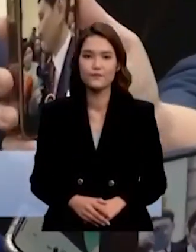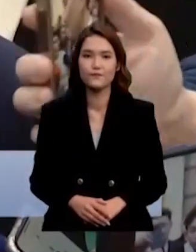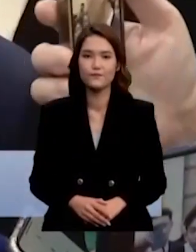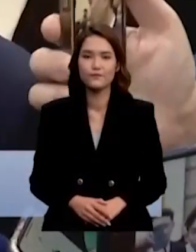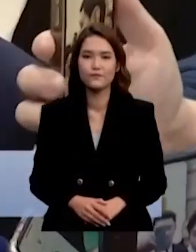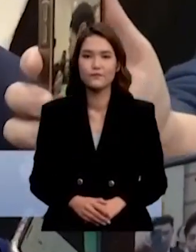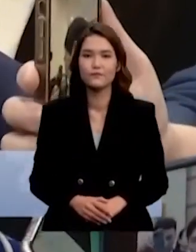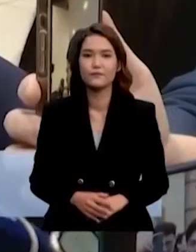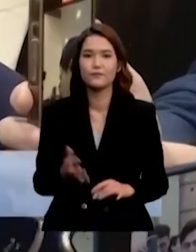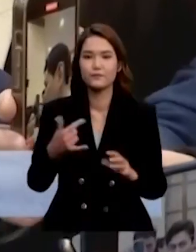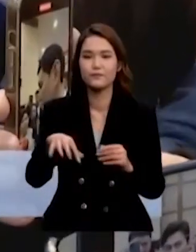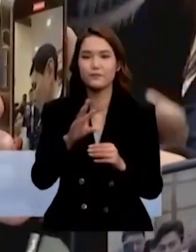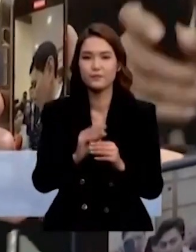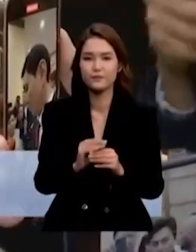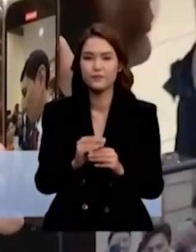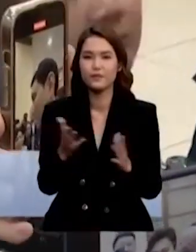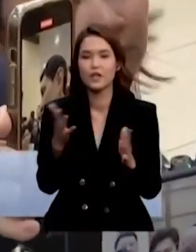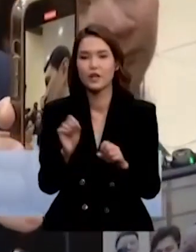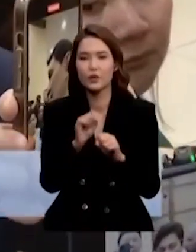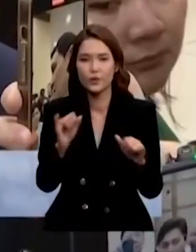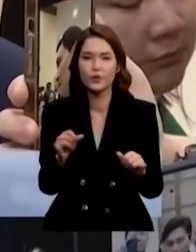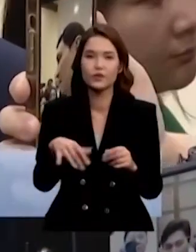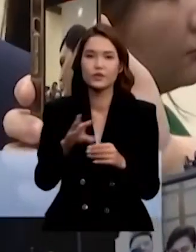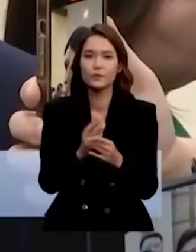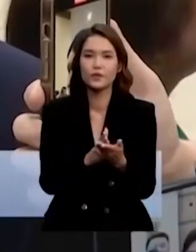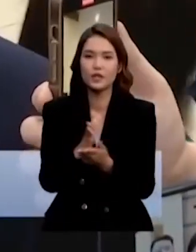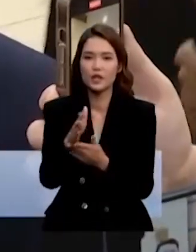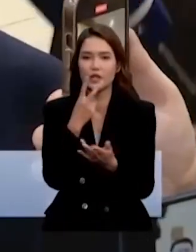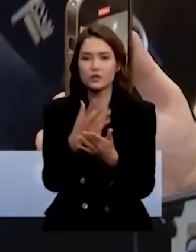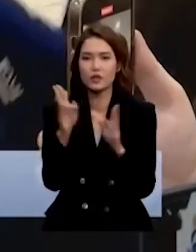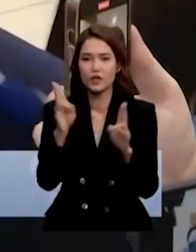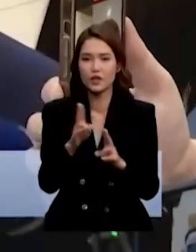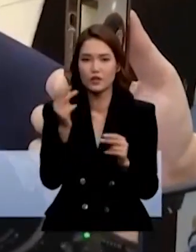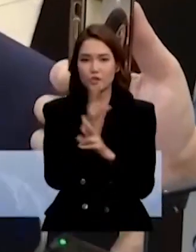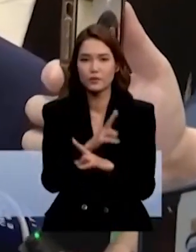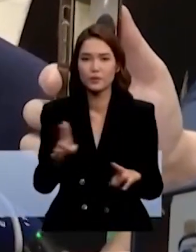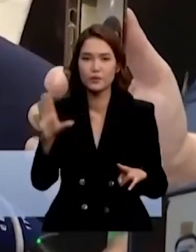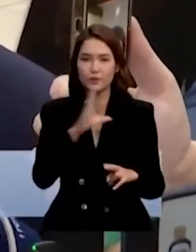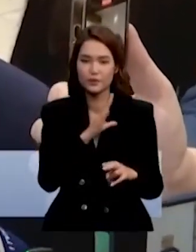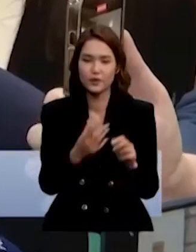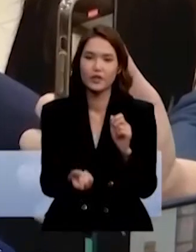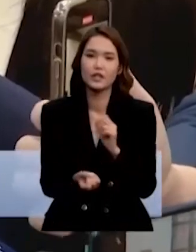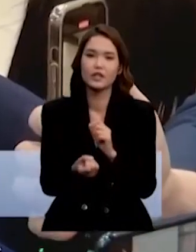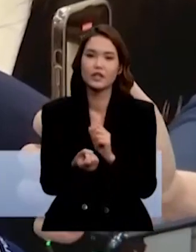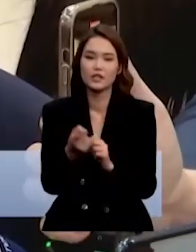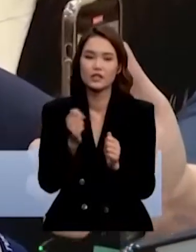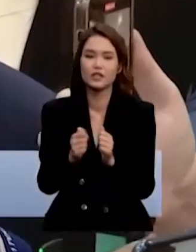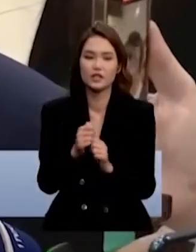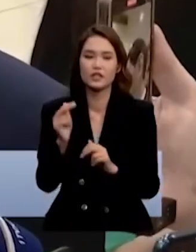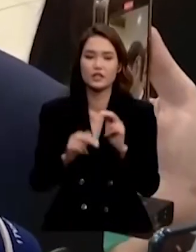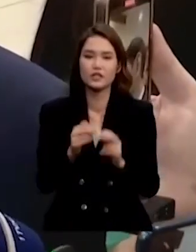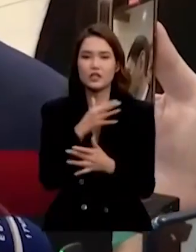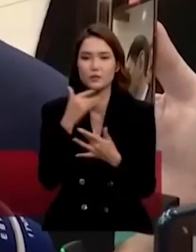Все будет зависеть от заявки Центризбиркома. Если будет решено с датой, согласно процедурам бюджетного кодекса, ЦИК внесет нам заявку, что им нужно